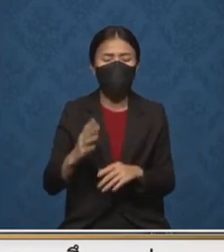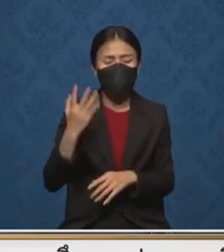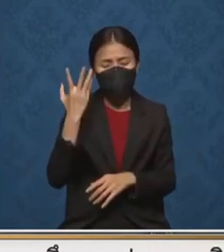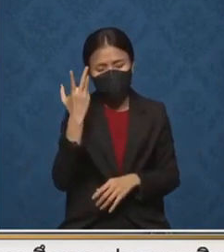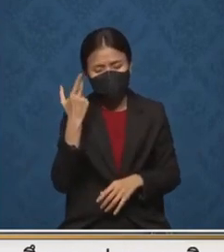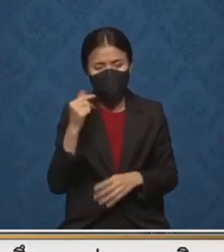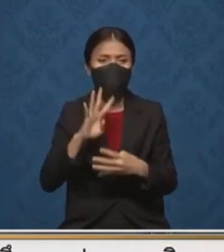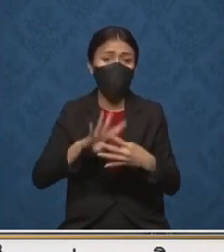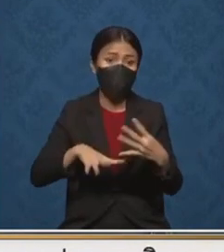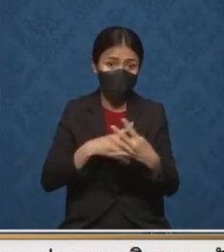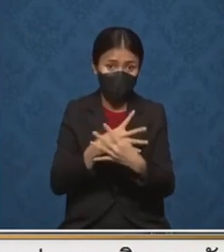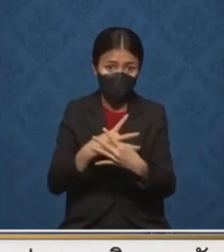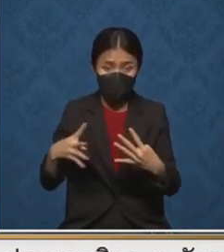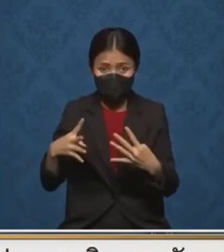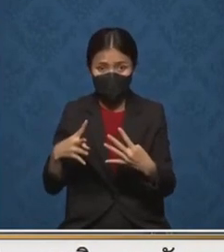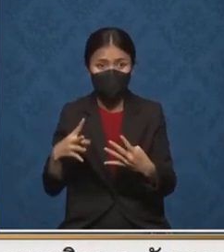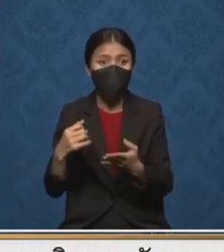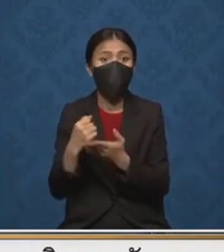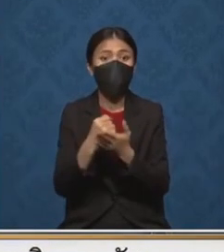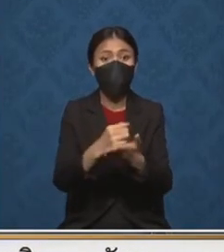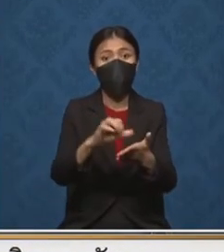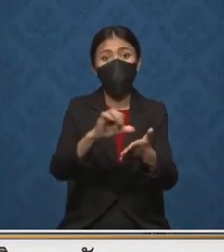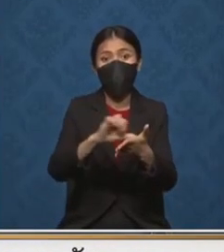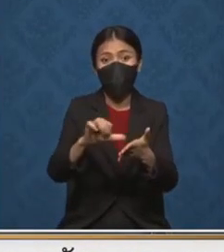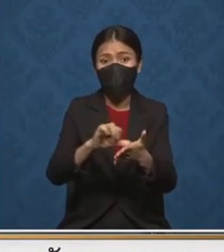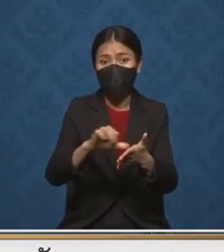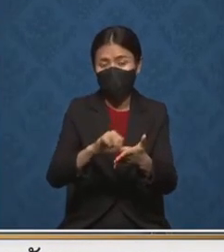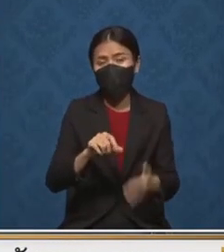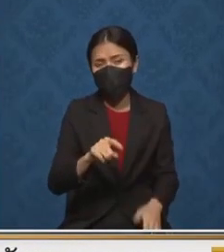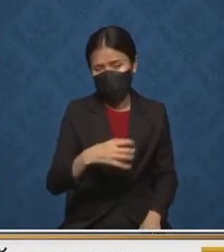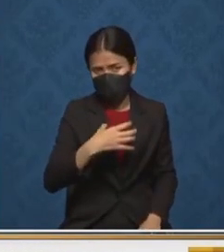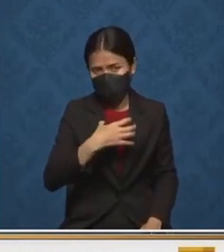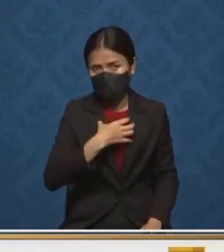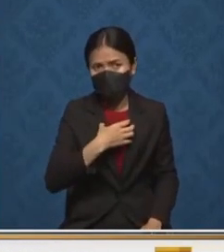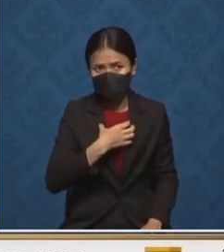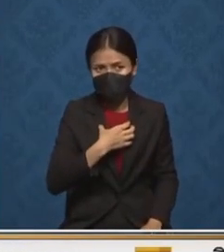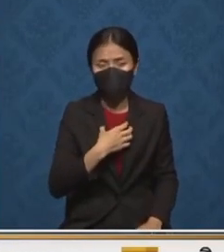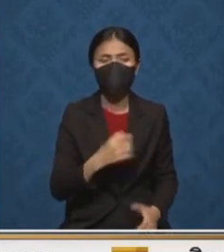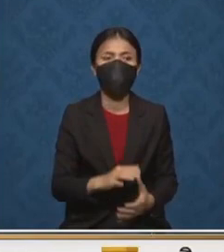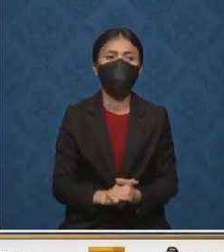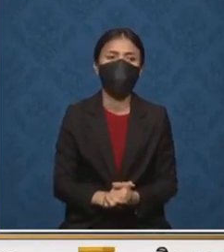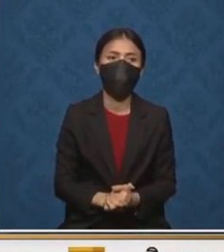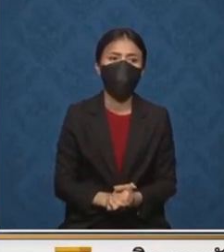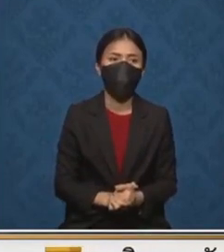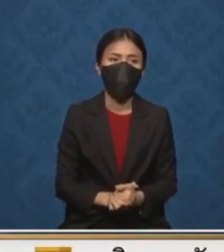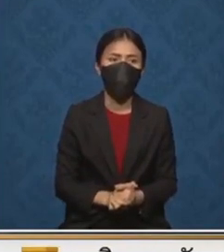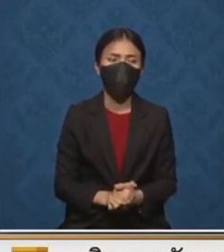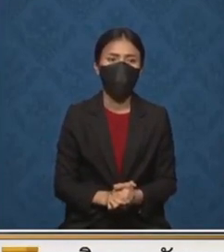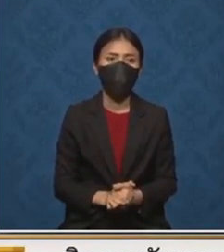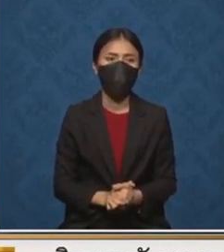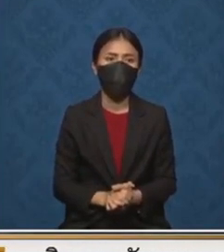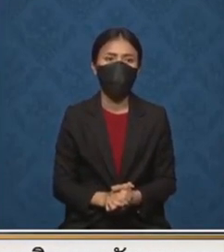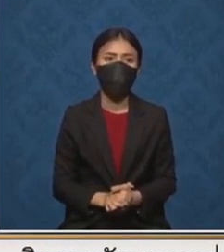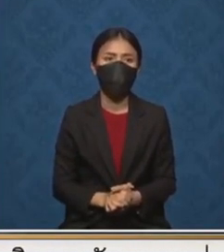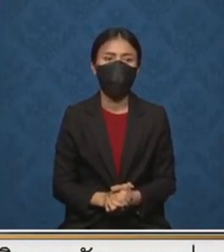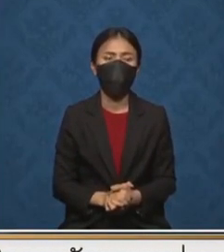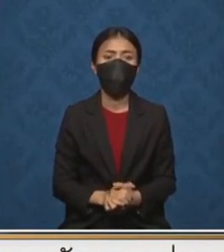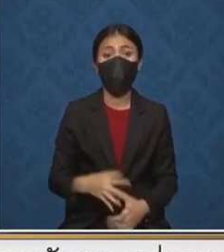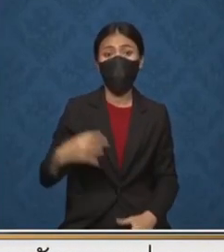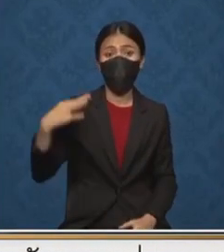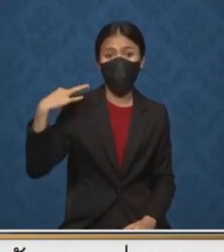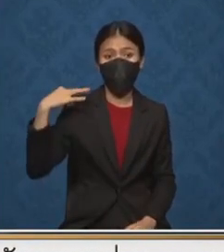ที่เกี่ยวกับสัตว์ด้านผมอยากเห็นว่ามีตัวแทนทุกตำบล